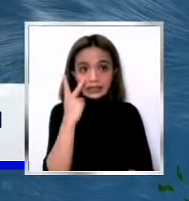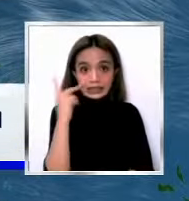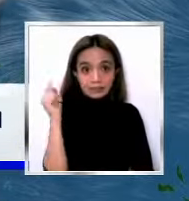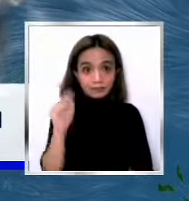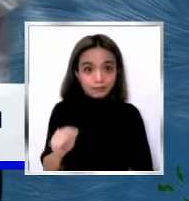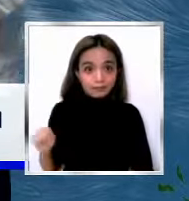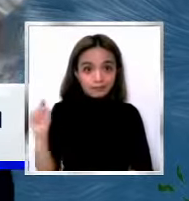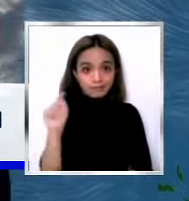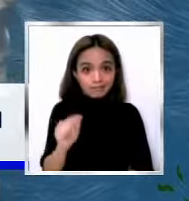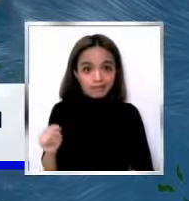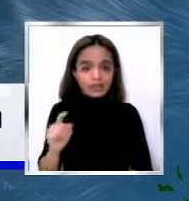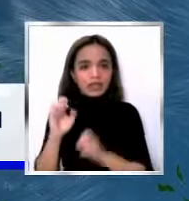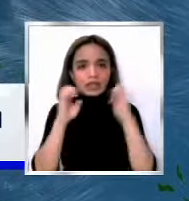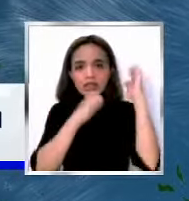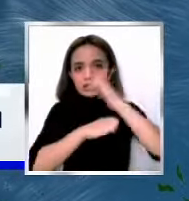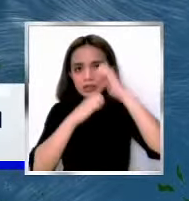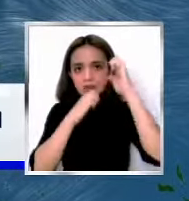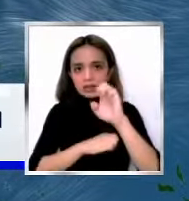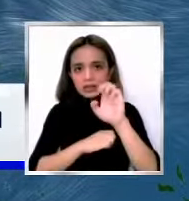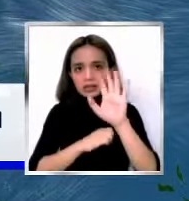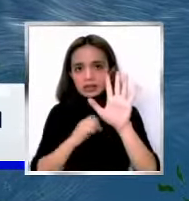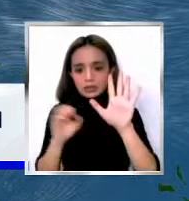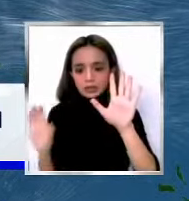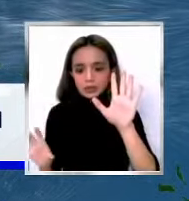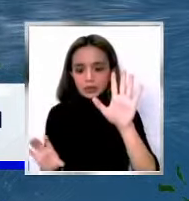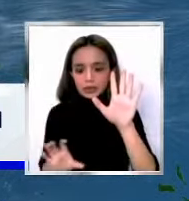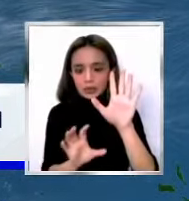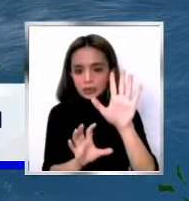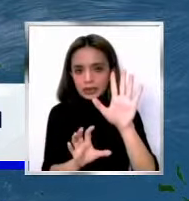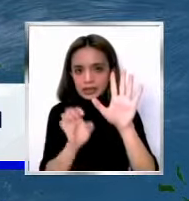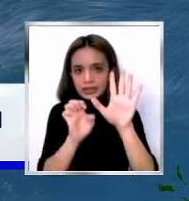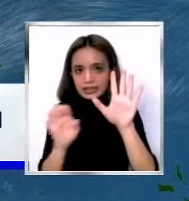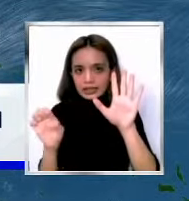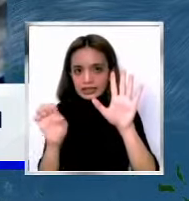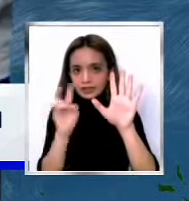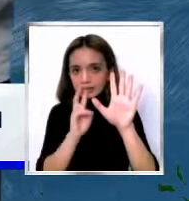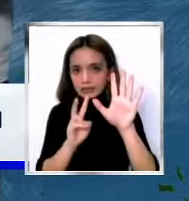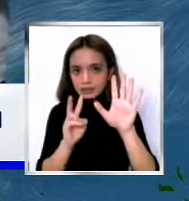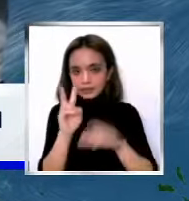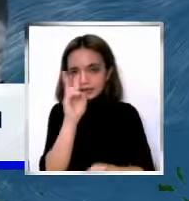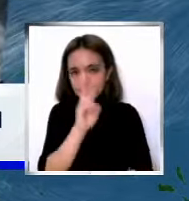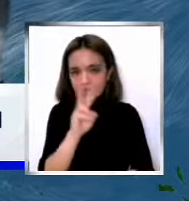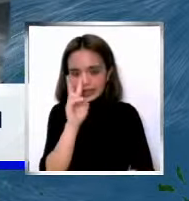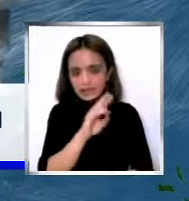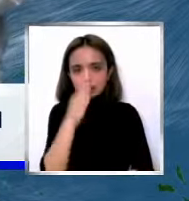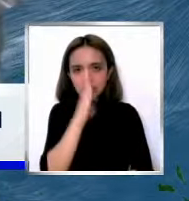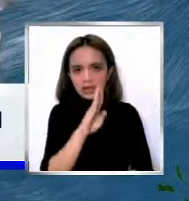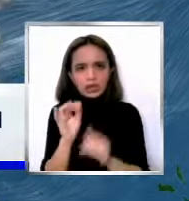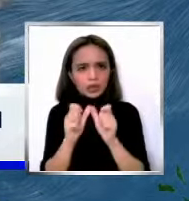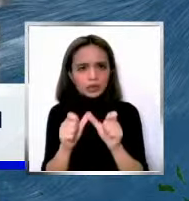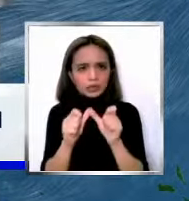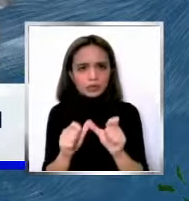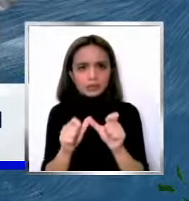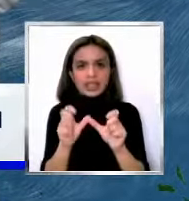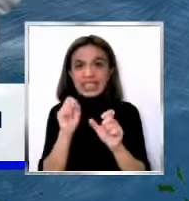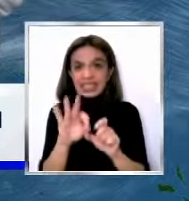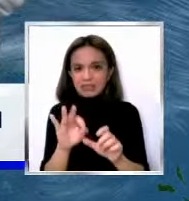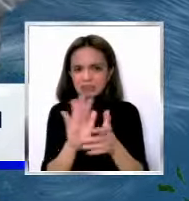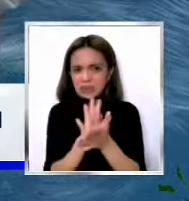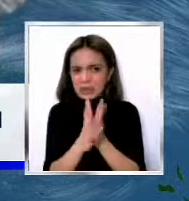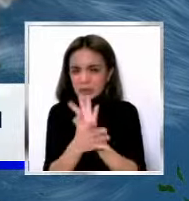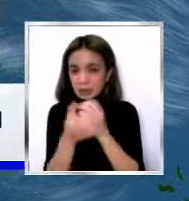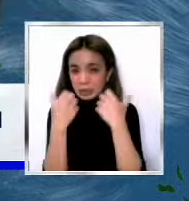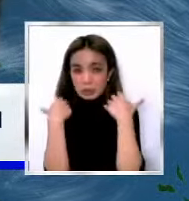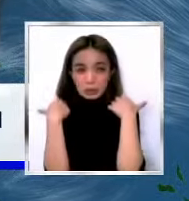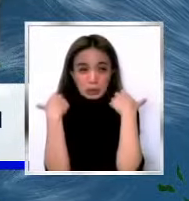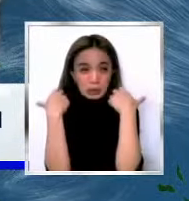itong lalapit dyan sa may Bicol Region at Eastern Visayas area. Patuloy nating imomonitor yan kung lalakas ba yan at magiging ganap